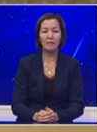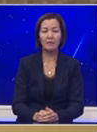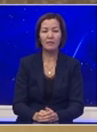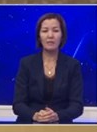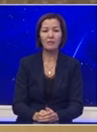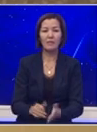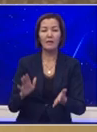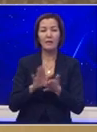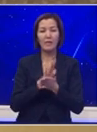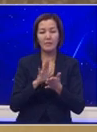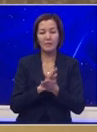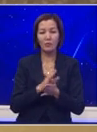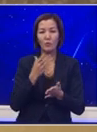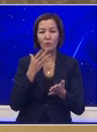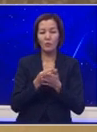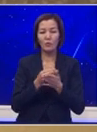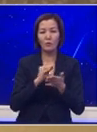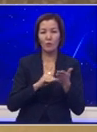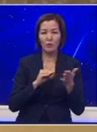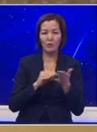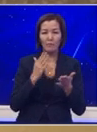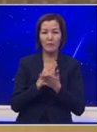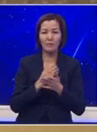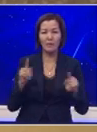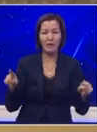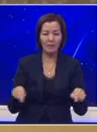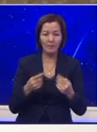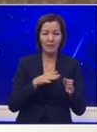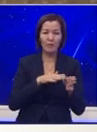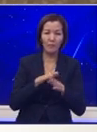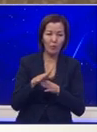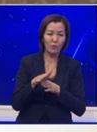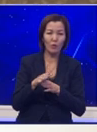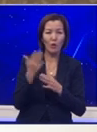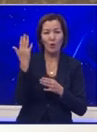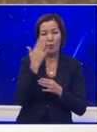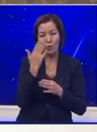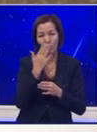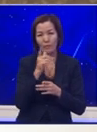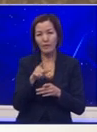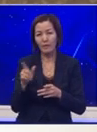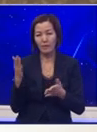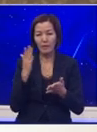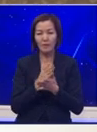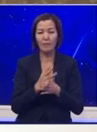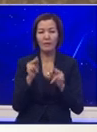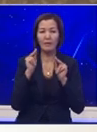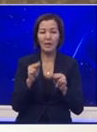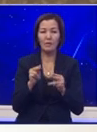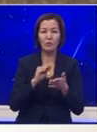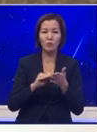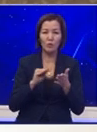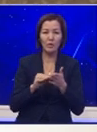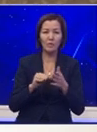Атамекен газеті өзіндік қолтаңбасы бар, әбден қалыптасқан, нағыз